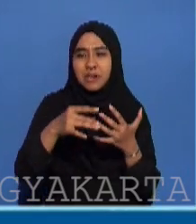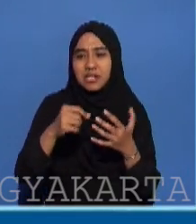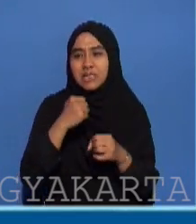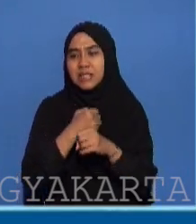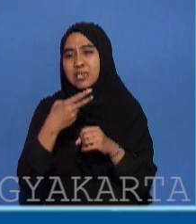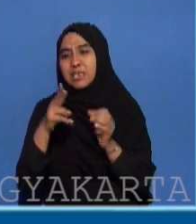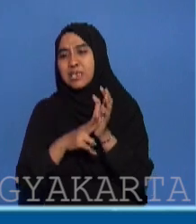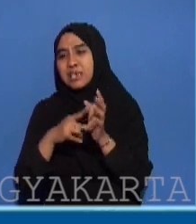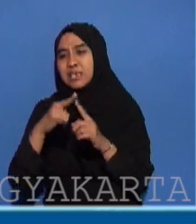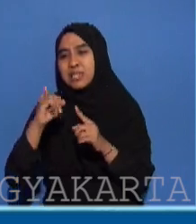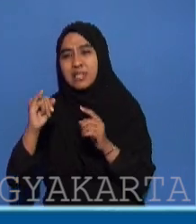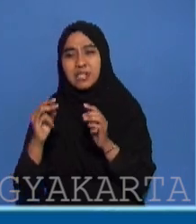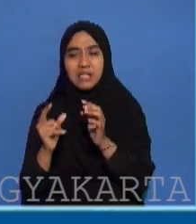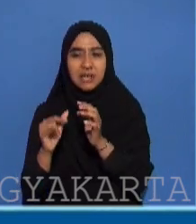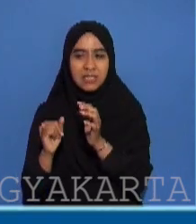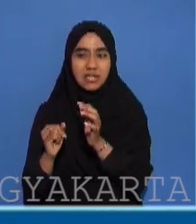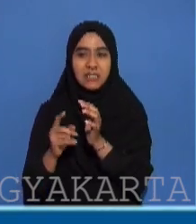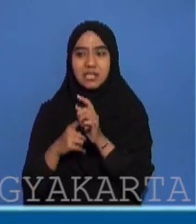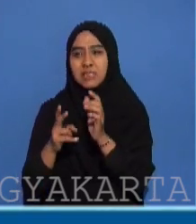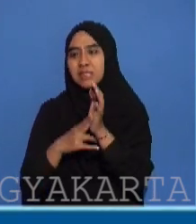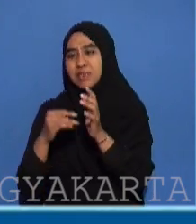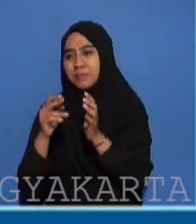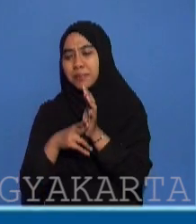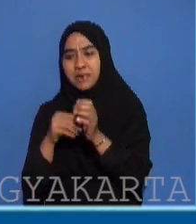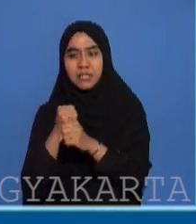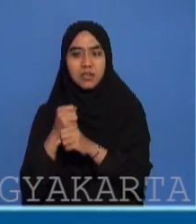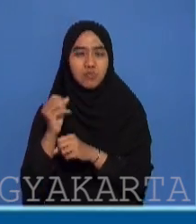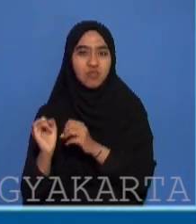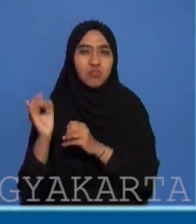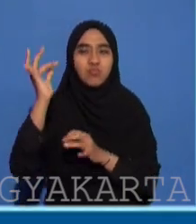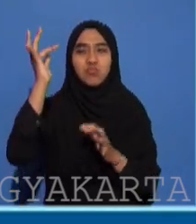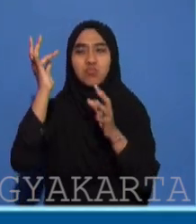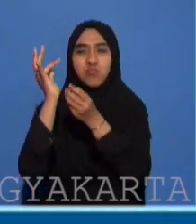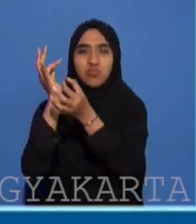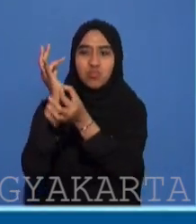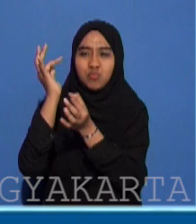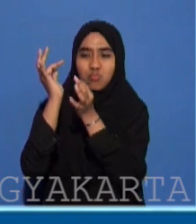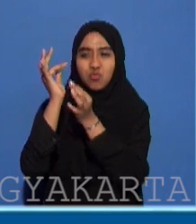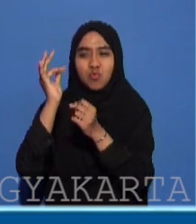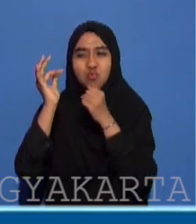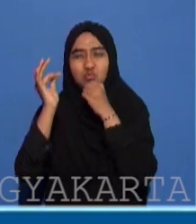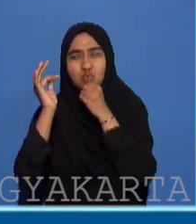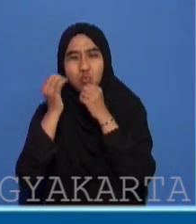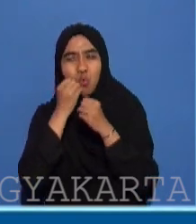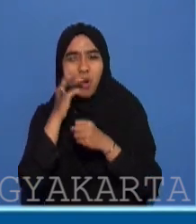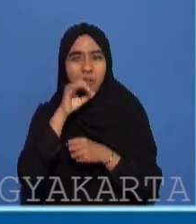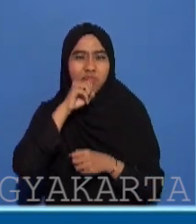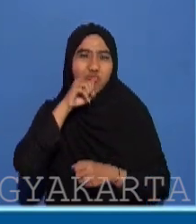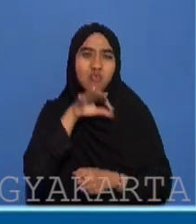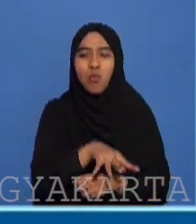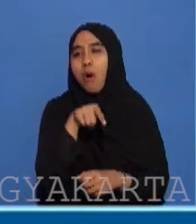cemeng. Dipun sebat genitri cemeng, jalaran wohipun pancen werni cemeng. Kathah tiyang ingkang dereng